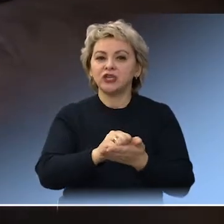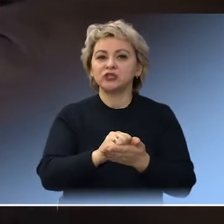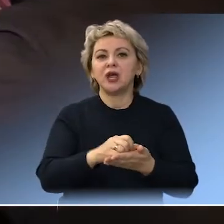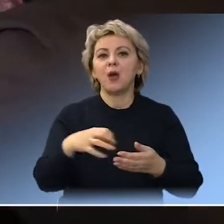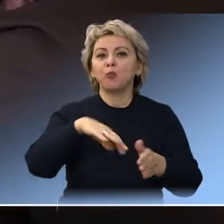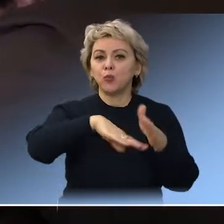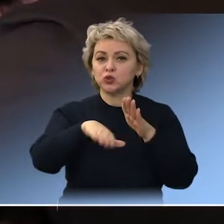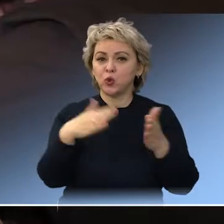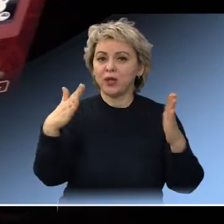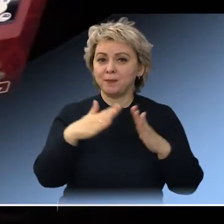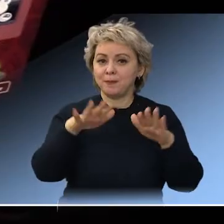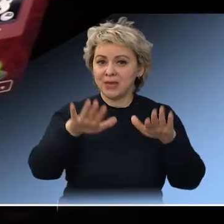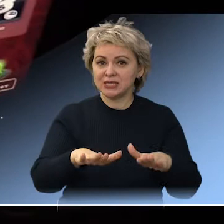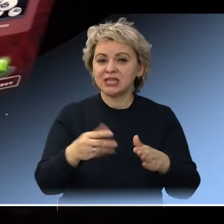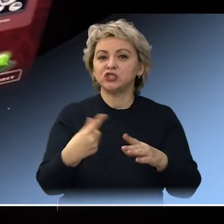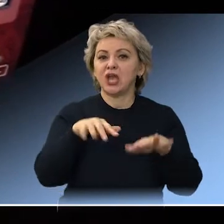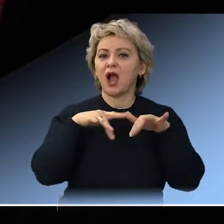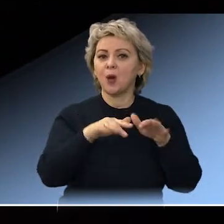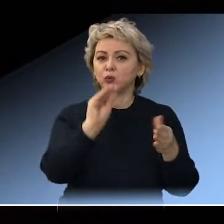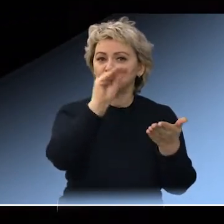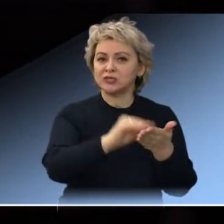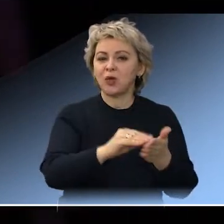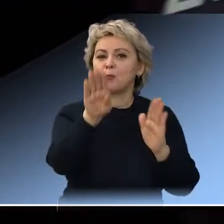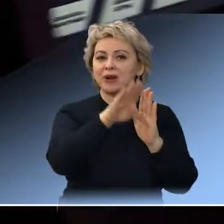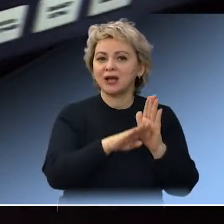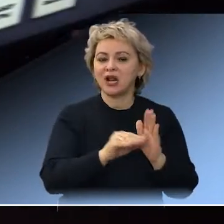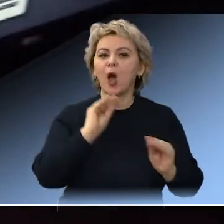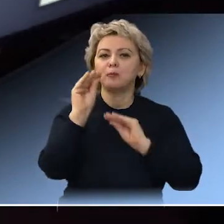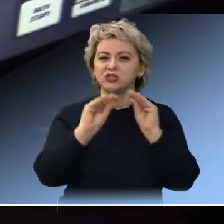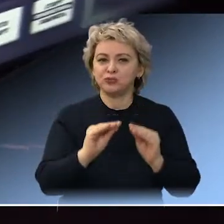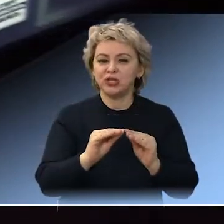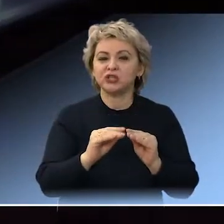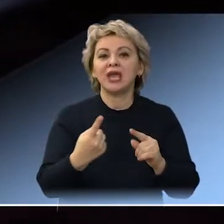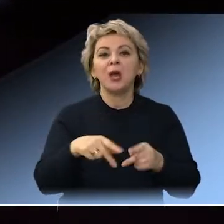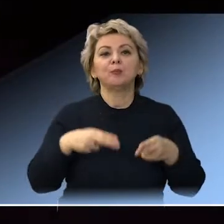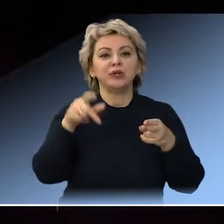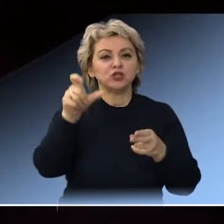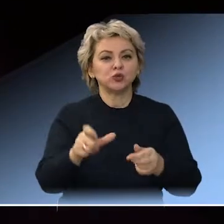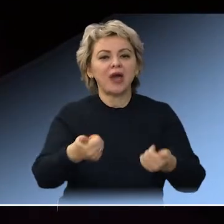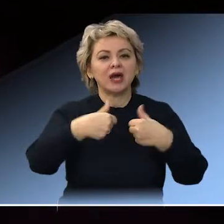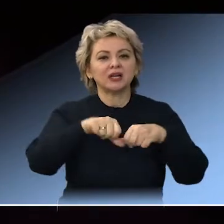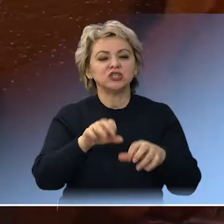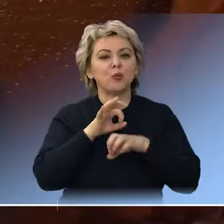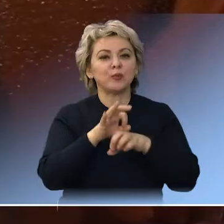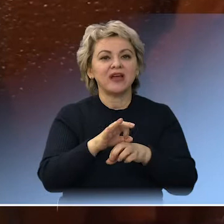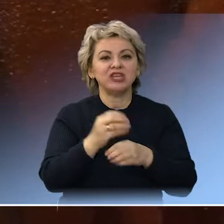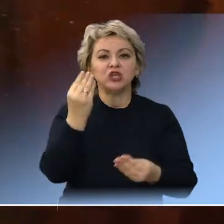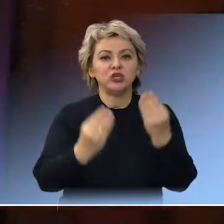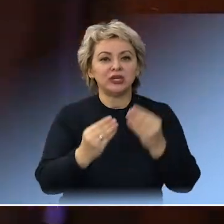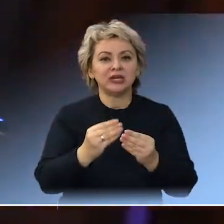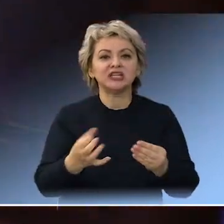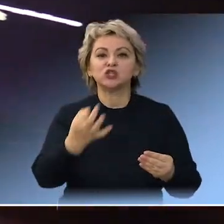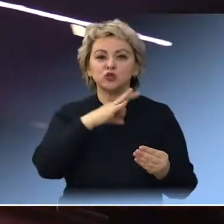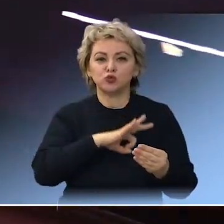нежилое помещение, где установили компьютер с соответствующим программным обеспечением. Злоумышленники организовали и проводили азартные игры